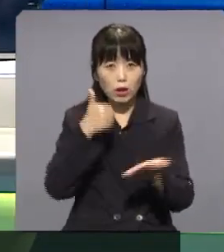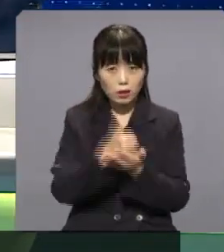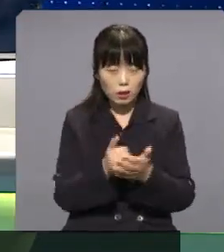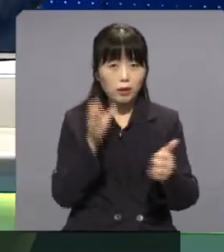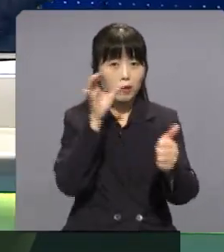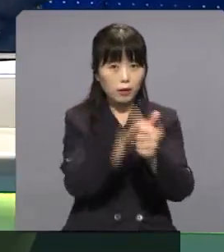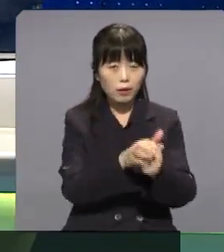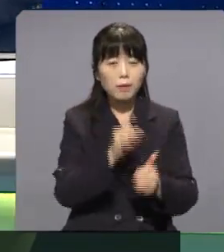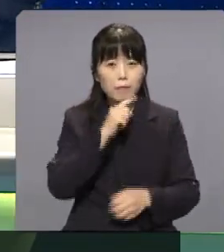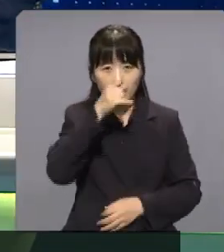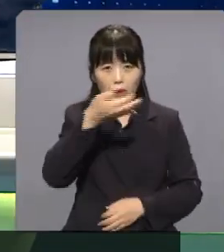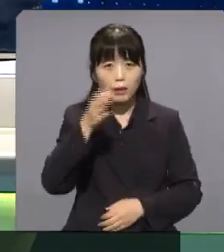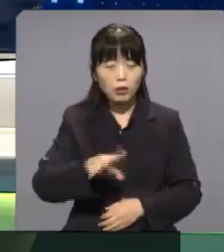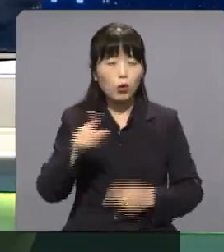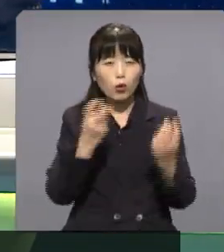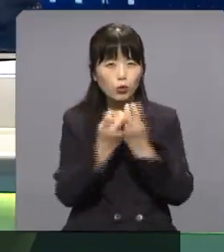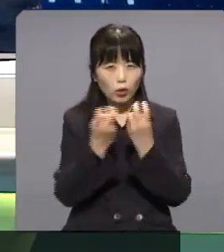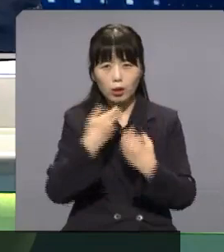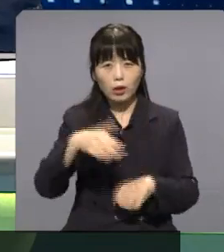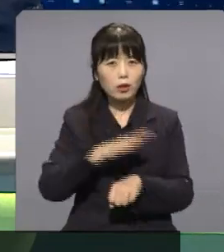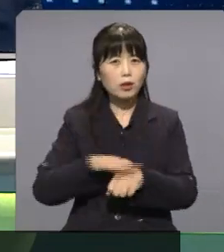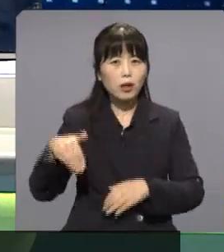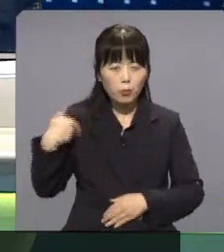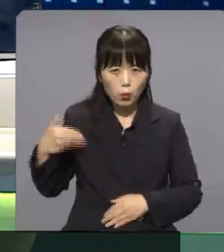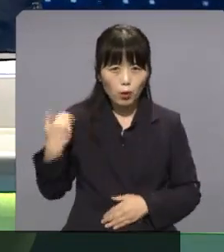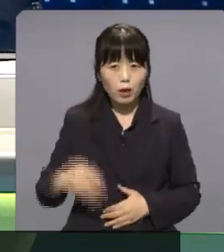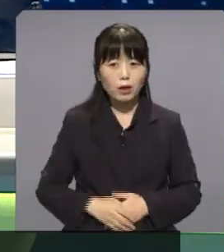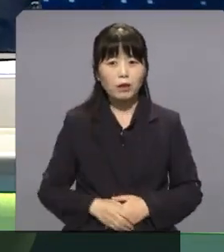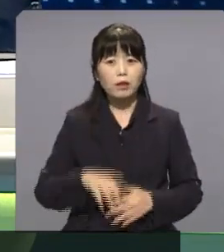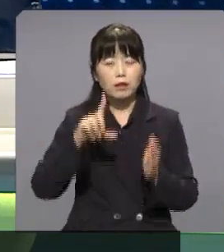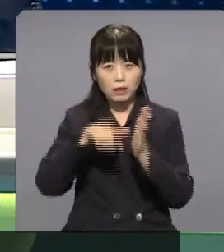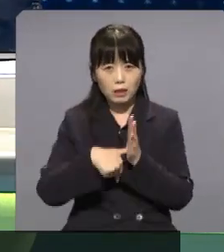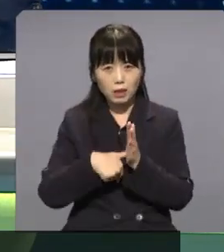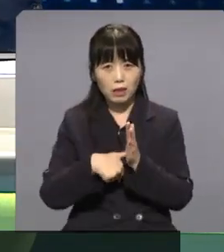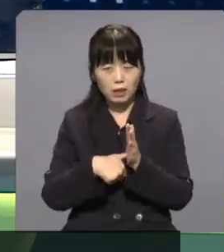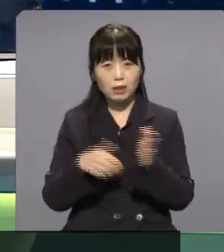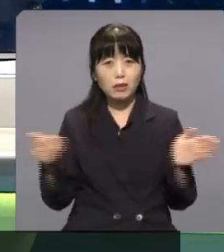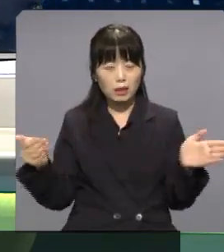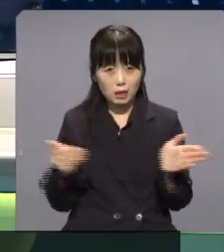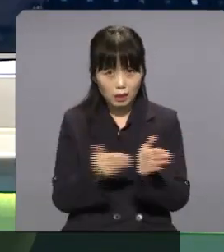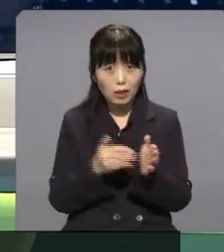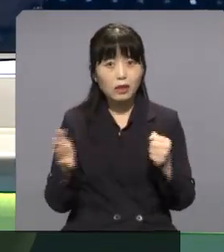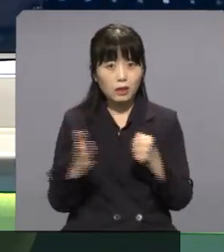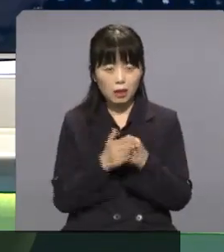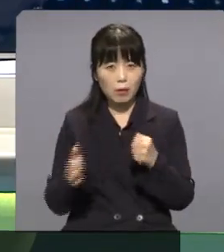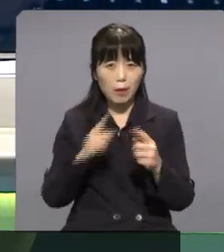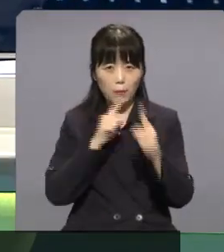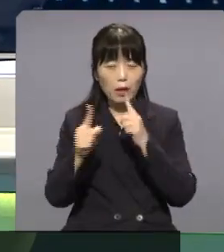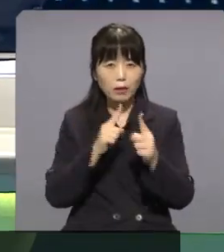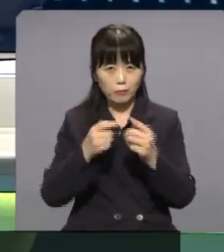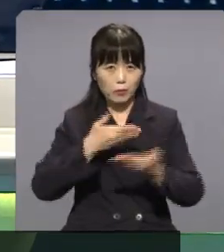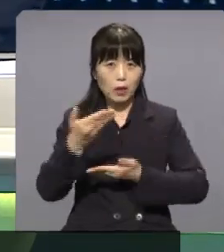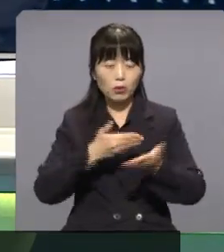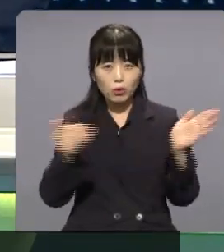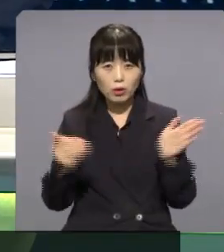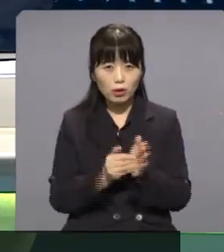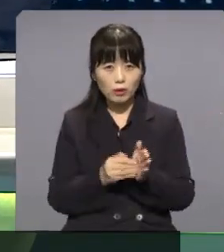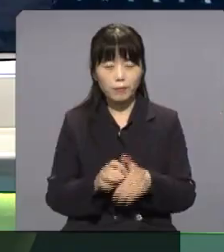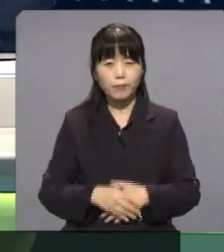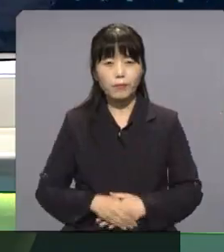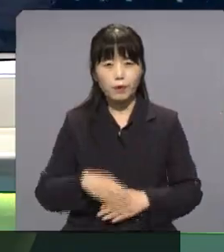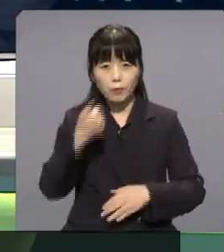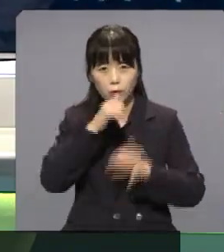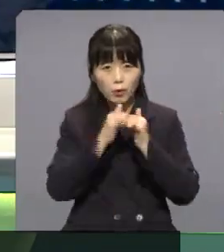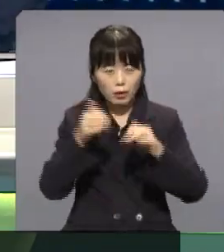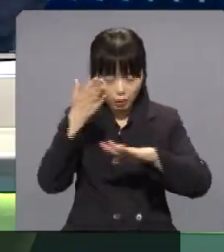한다고 했는데 어떻게 갈지 모르겠습니다 서식 연이 여기까지 이었어요 말씀 여기까지만 뭐냐는 겟습니다 저는 책을 쓴 것